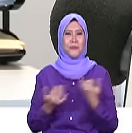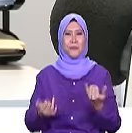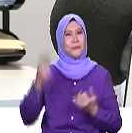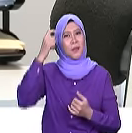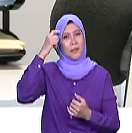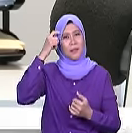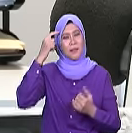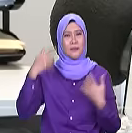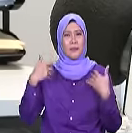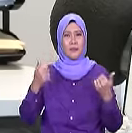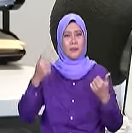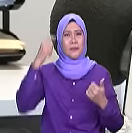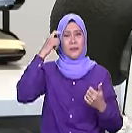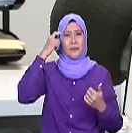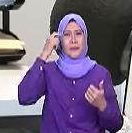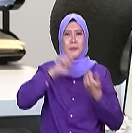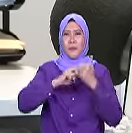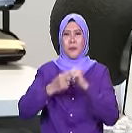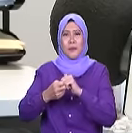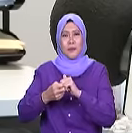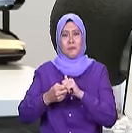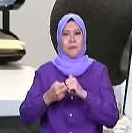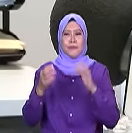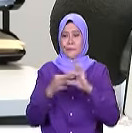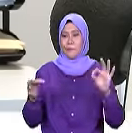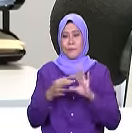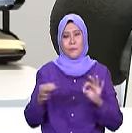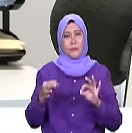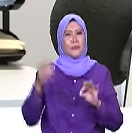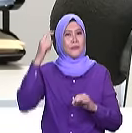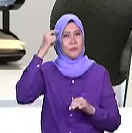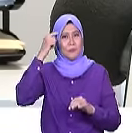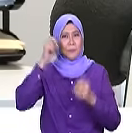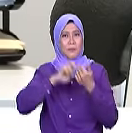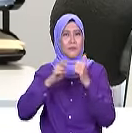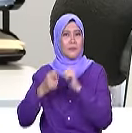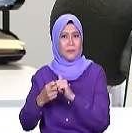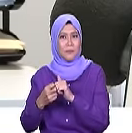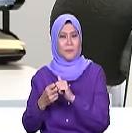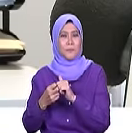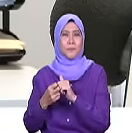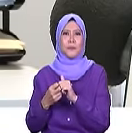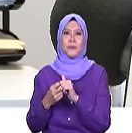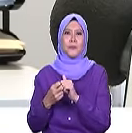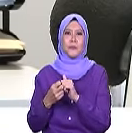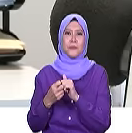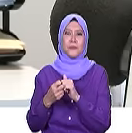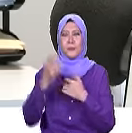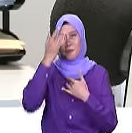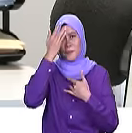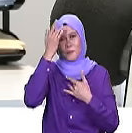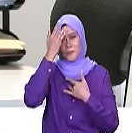ni, merata-rata semua orang duk bercerita tentang kesihatan mental ni. Kesihatan mental, kemudian kita tengok